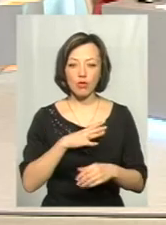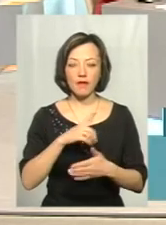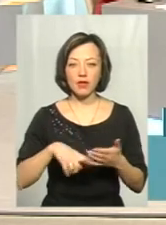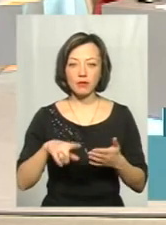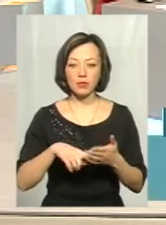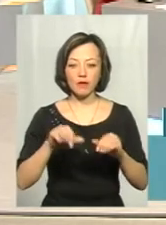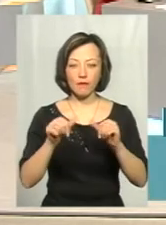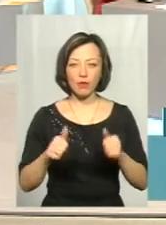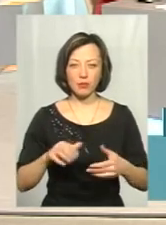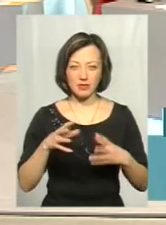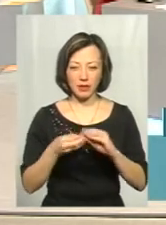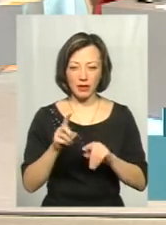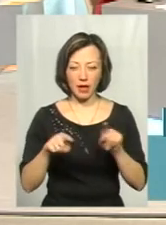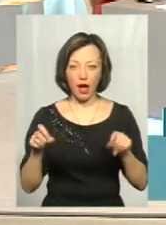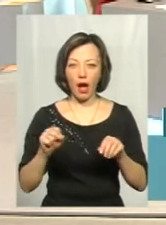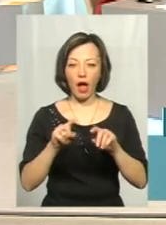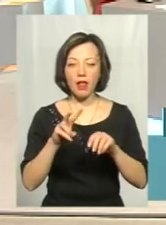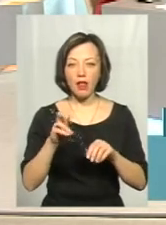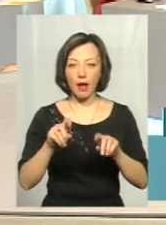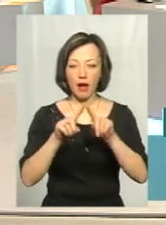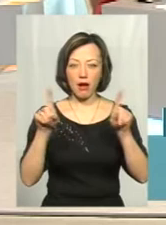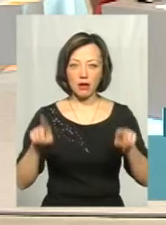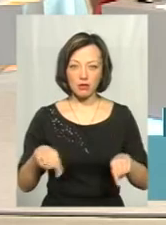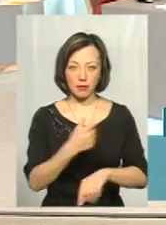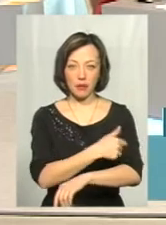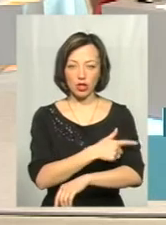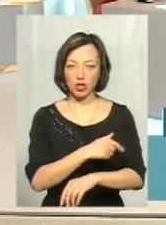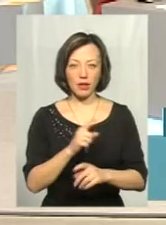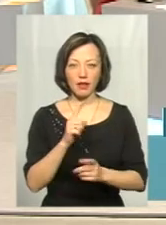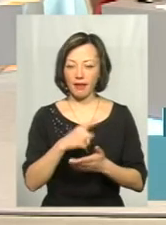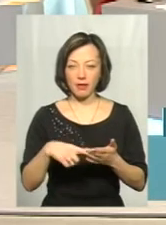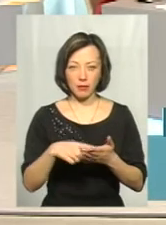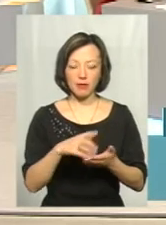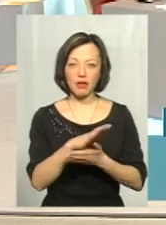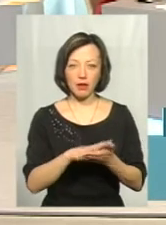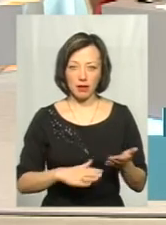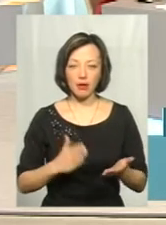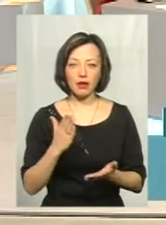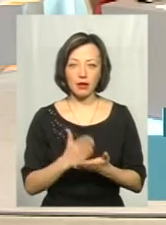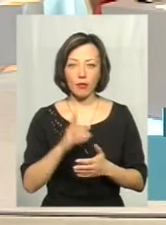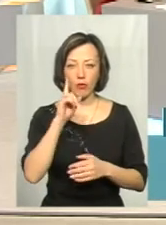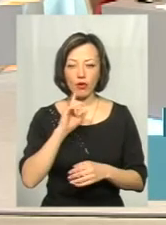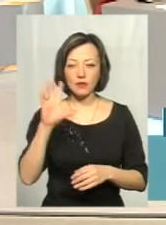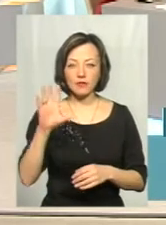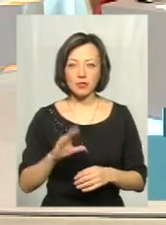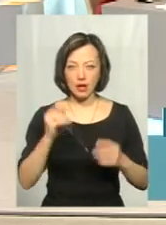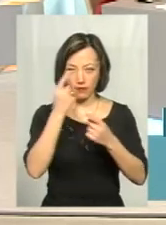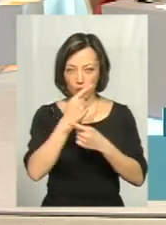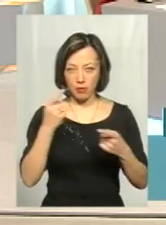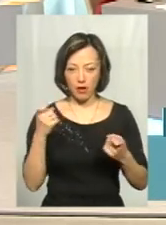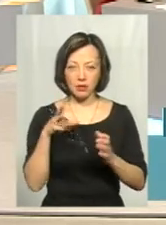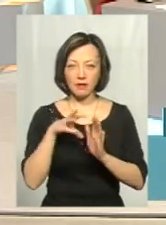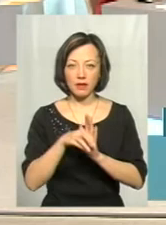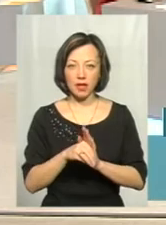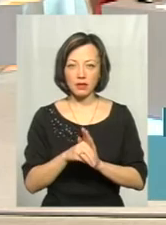але амбулаторна карта медичного охорони, її ніхто не відміняв, і вона якби надалі існує. Поки що вся інформація, яка буде внесена